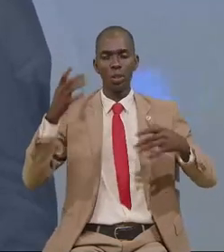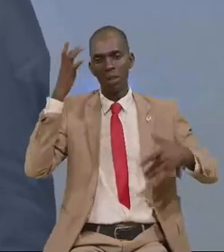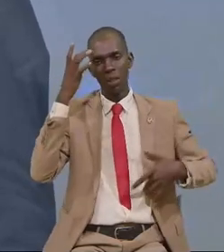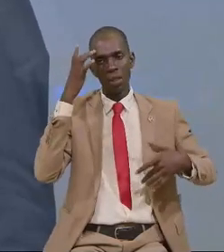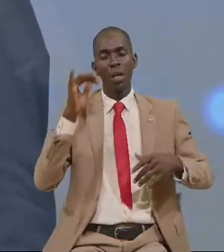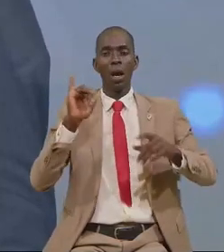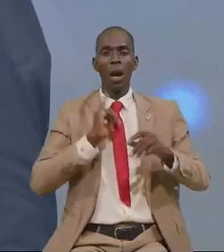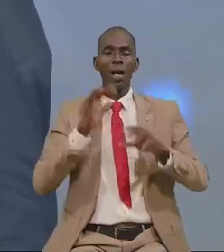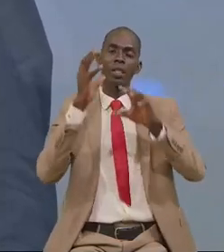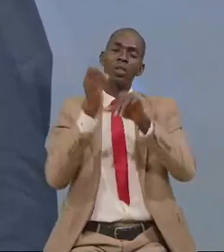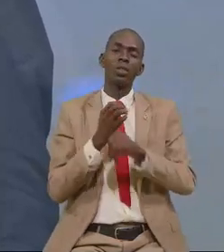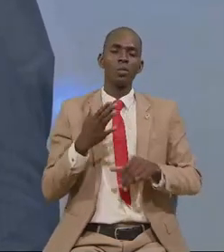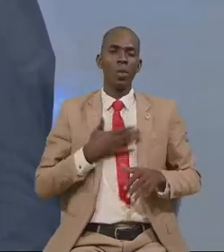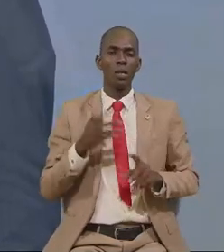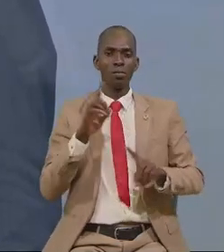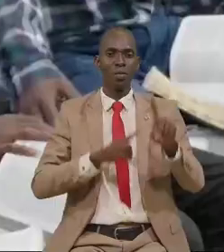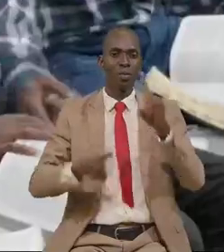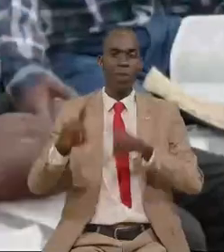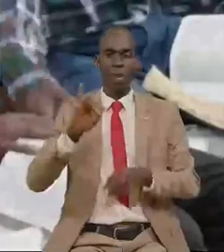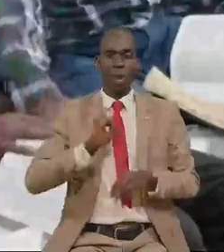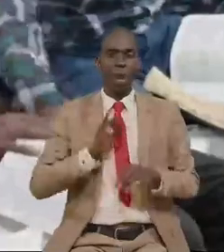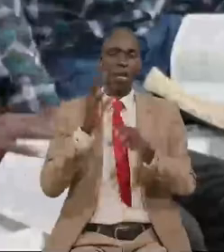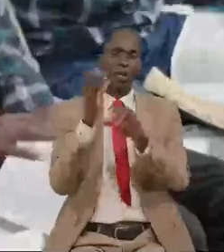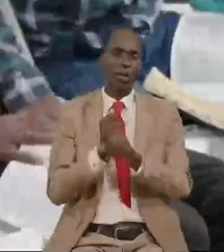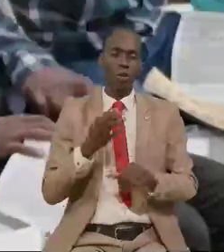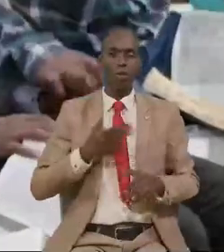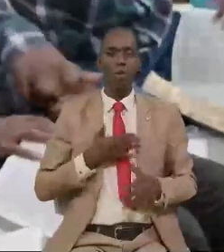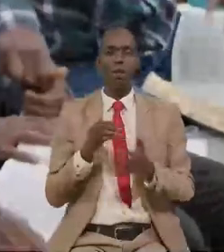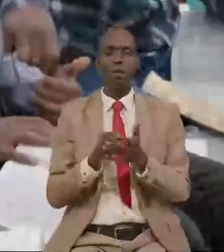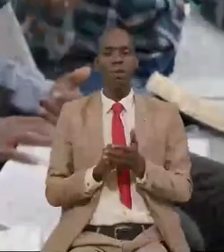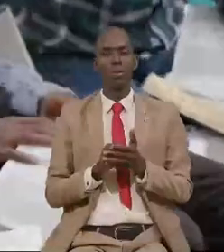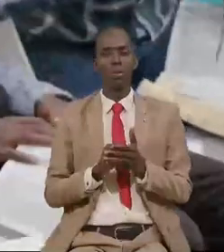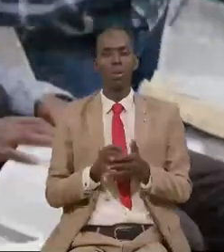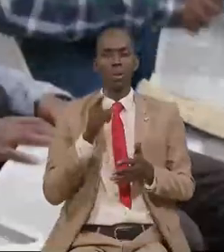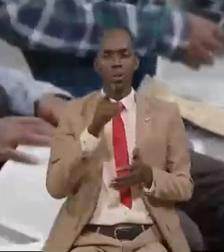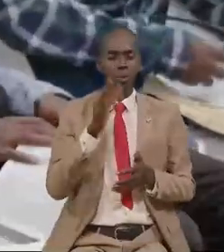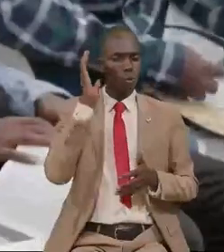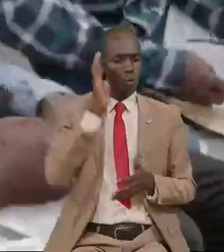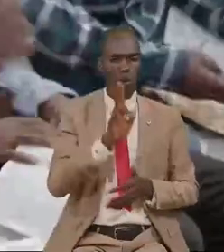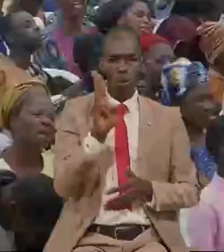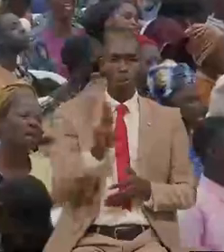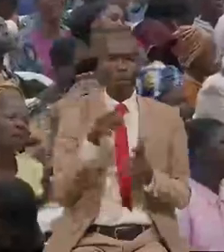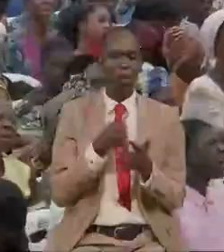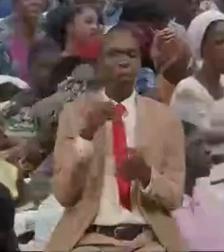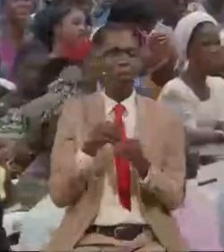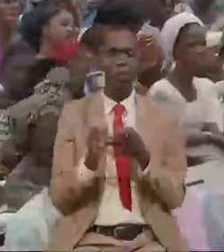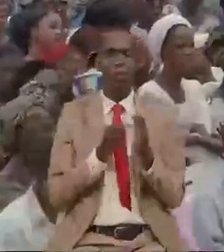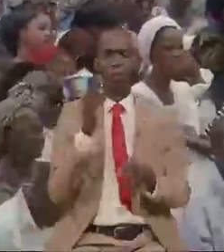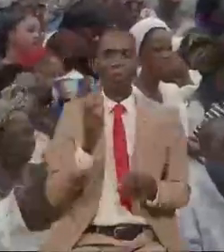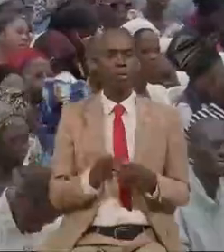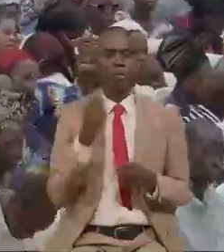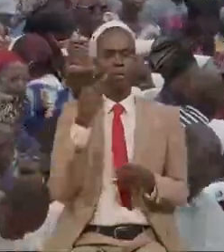eu. Je l'ai. Et tu vas l'utiliser au nom de Jésus.